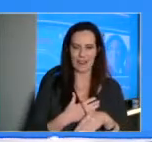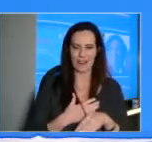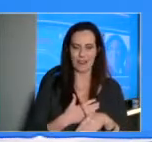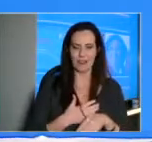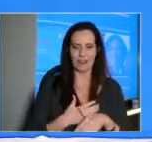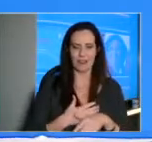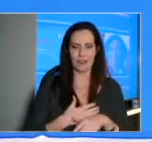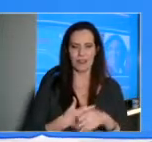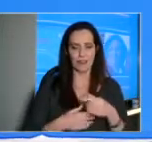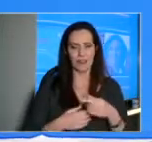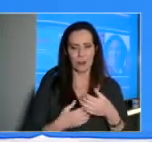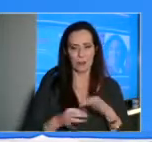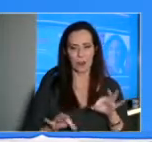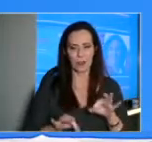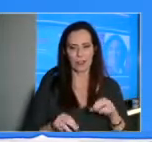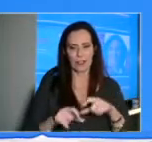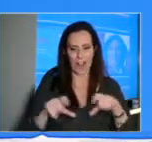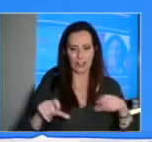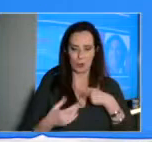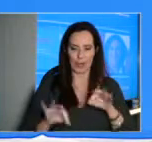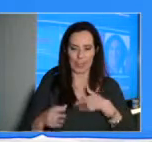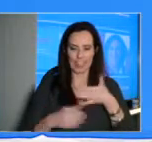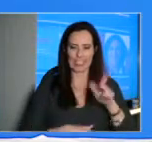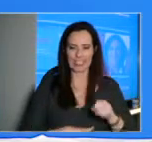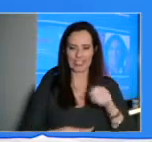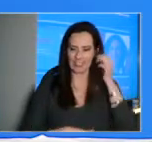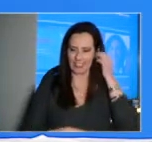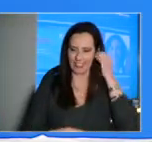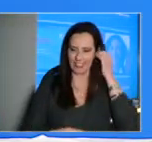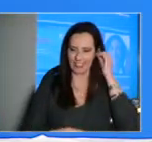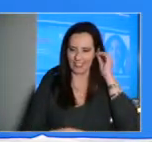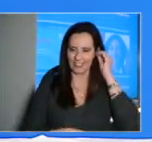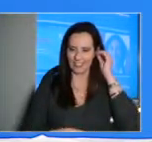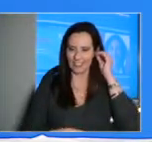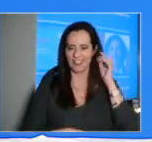מהמנהלה, שמותר לי לקחתיס שאני יכול להיכנס ולתרום את חלקי,